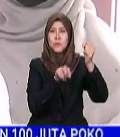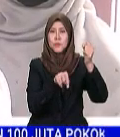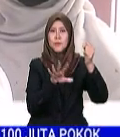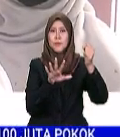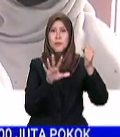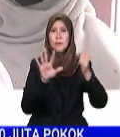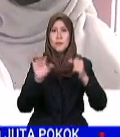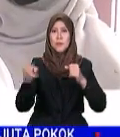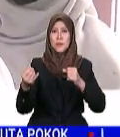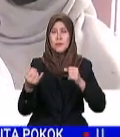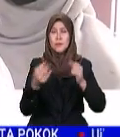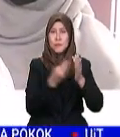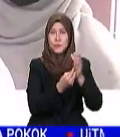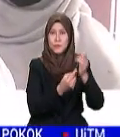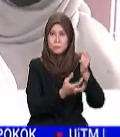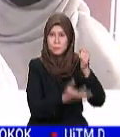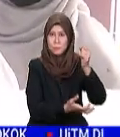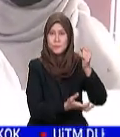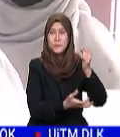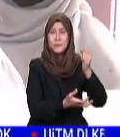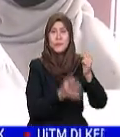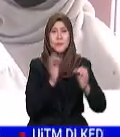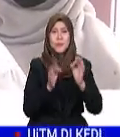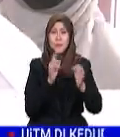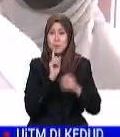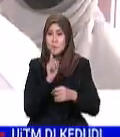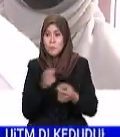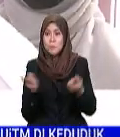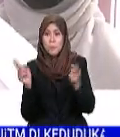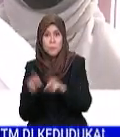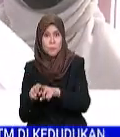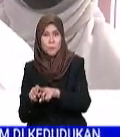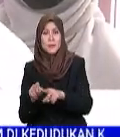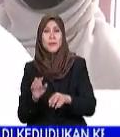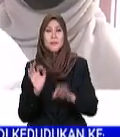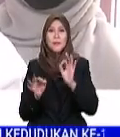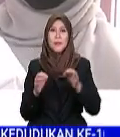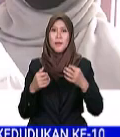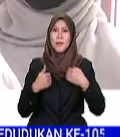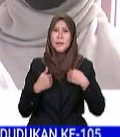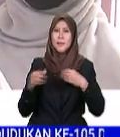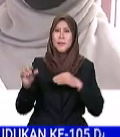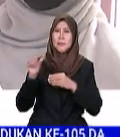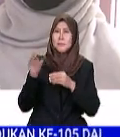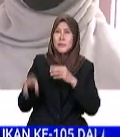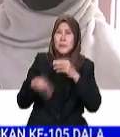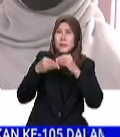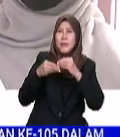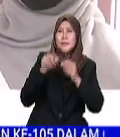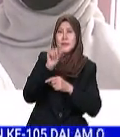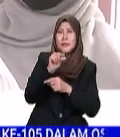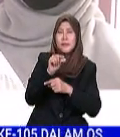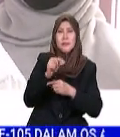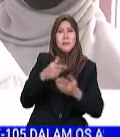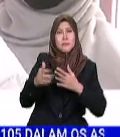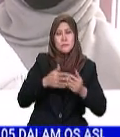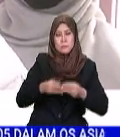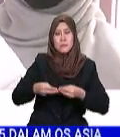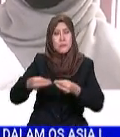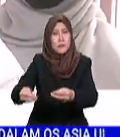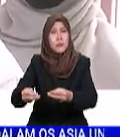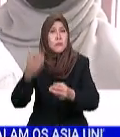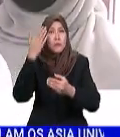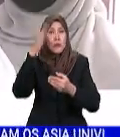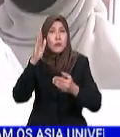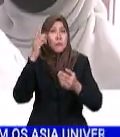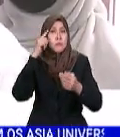juta sekiranya keadaan benar-benar berlaku. Tetapi kalau sekiranya ada penambahan sikit lagi dan sebagainya, kita terpaksa bagilah. Kita tak tahu